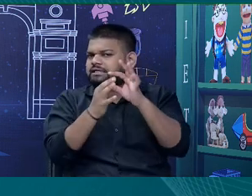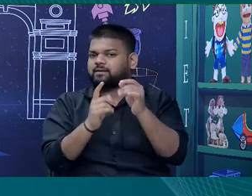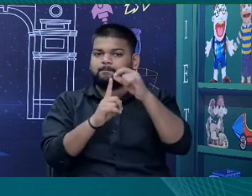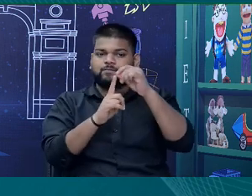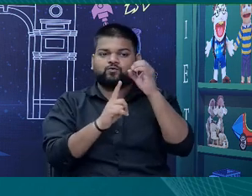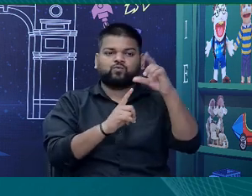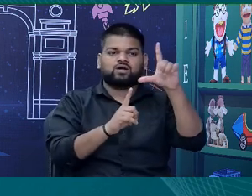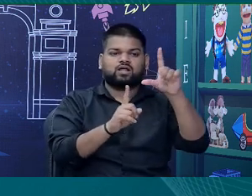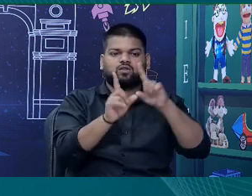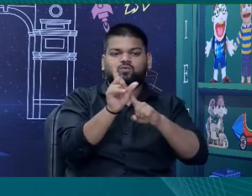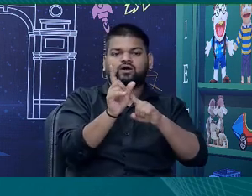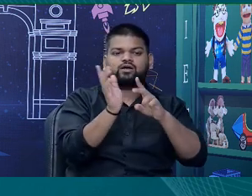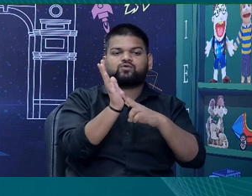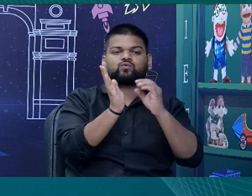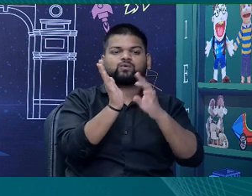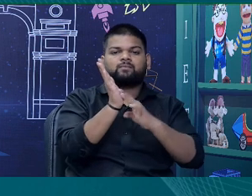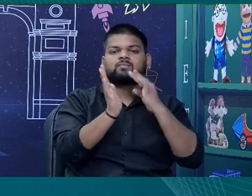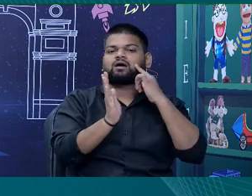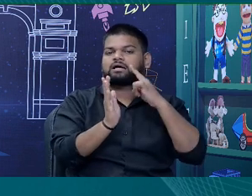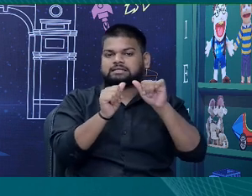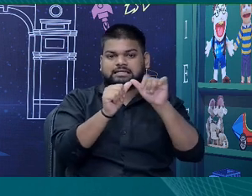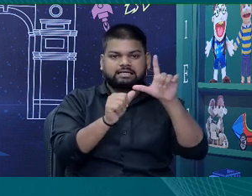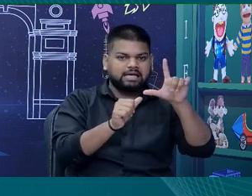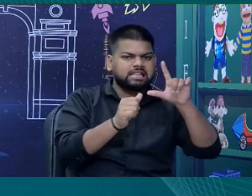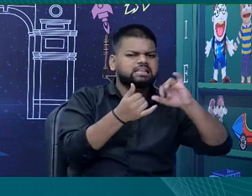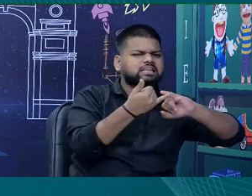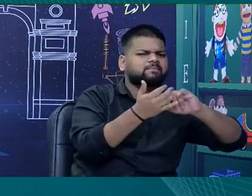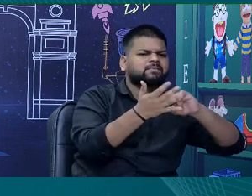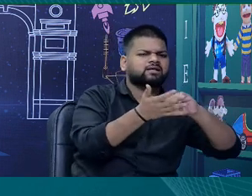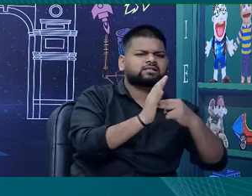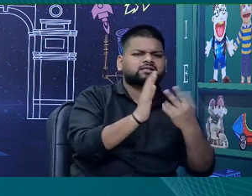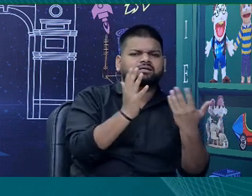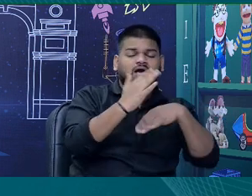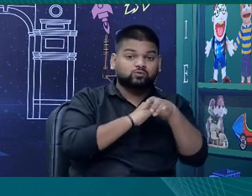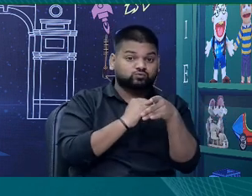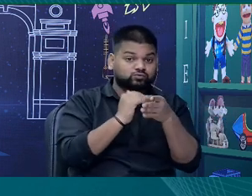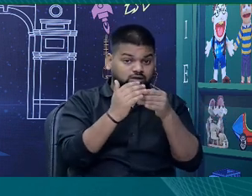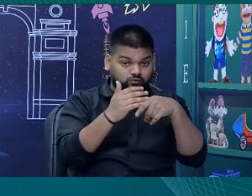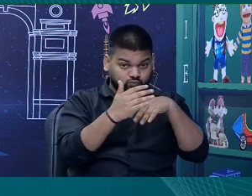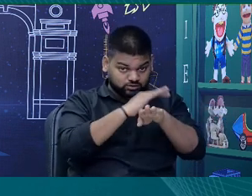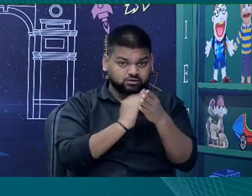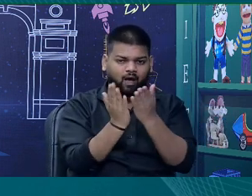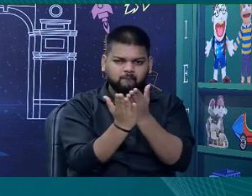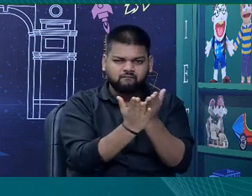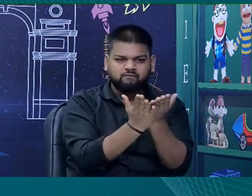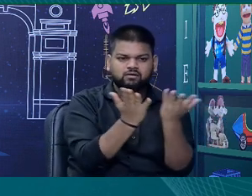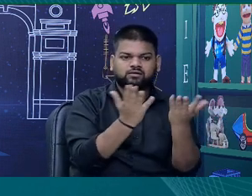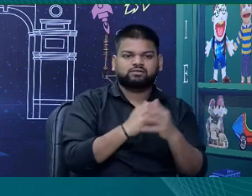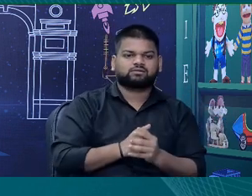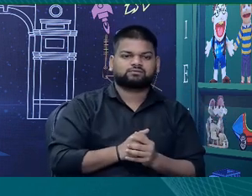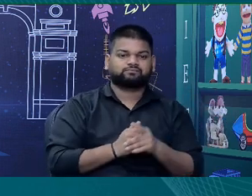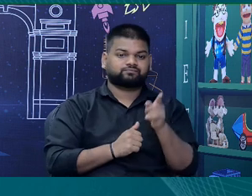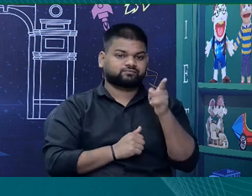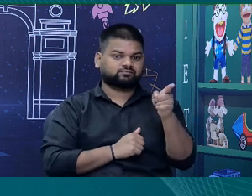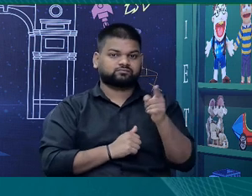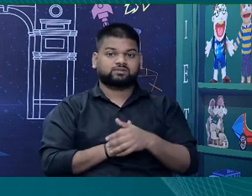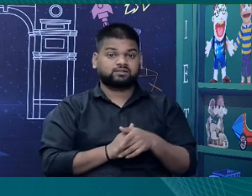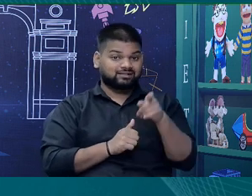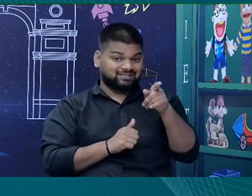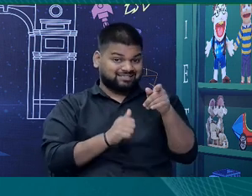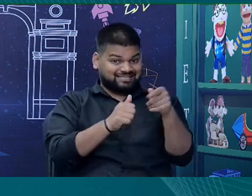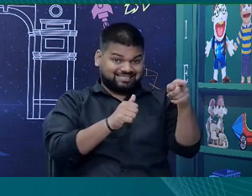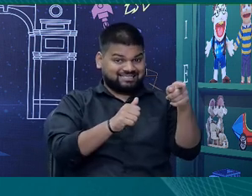कहलाने हैं और उनके कौन-कौन से टाइप्स होते हैं पॉलिनॉमियल इस एन अलजेब्राइक एक्सप्रेशन विथ वन और मोर टर्म्स